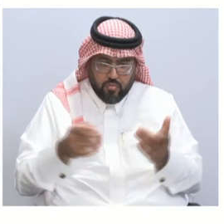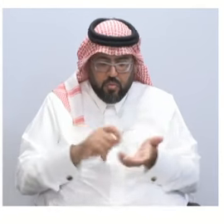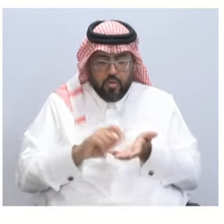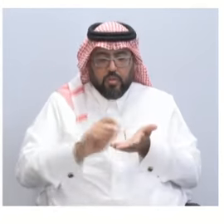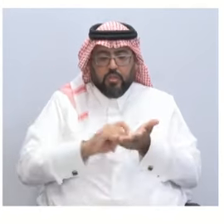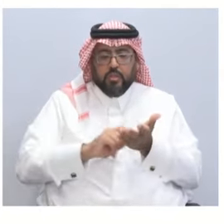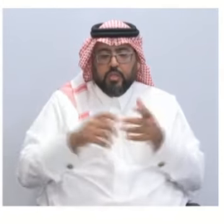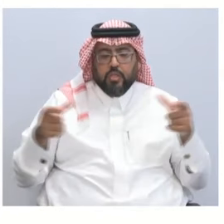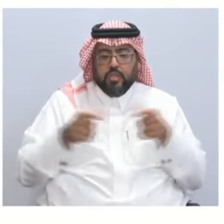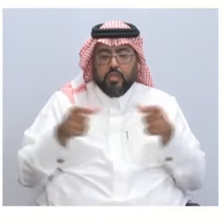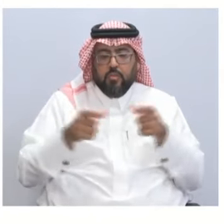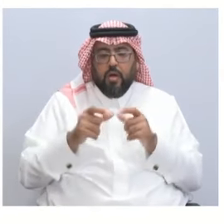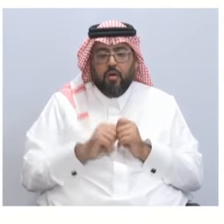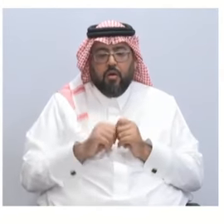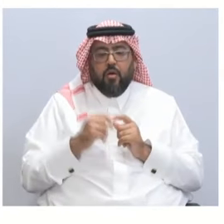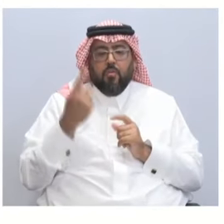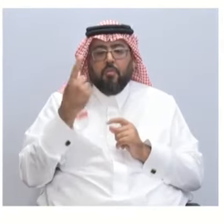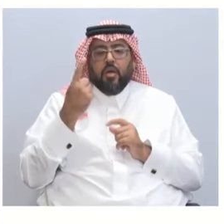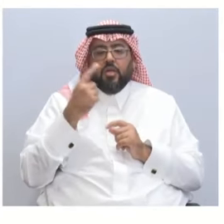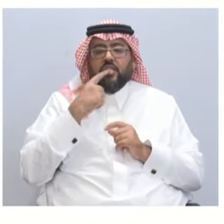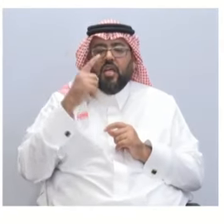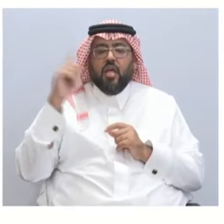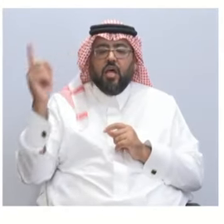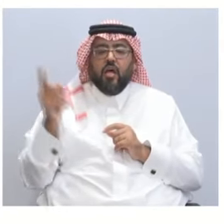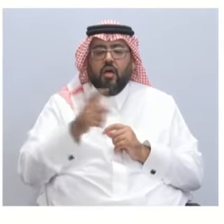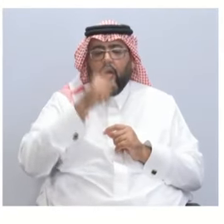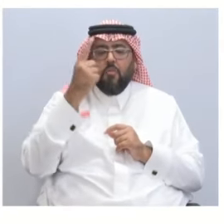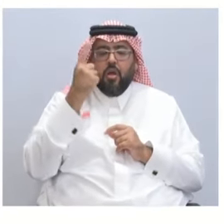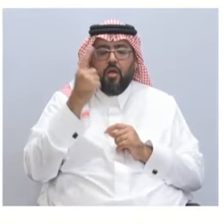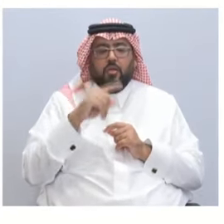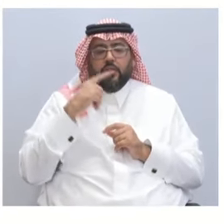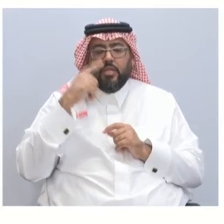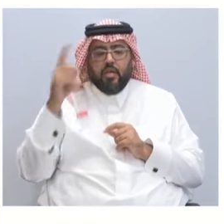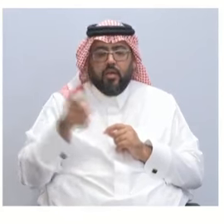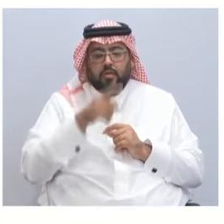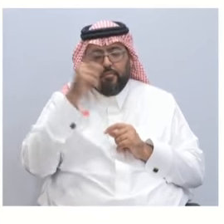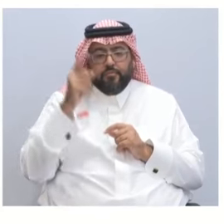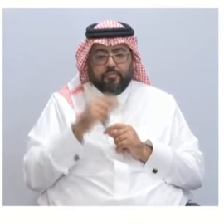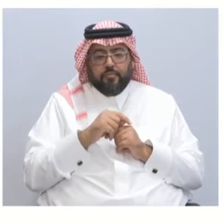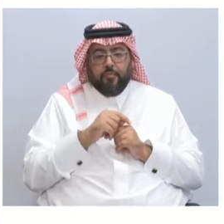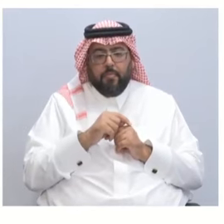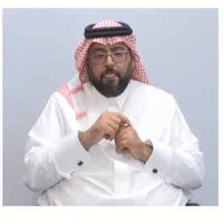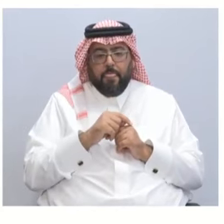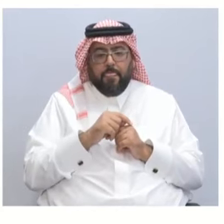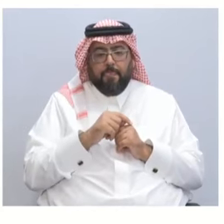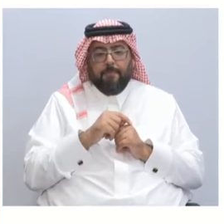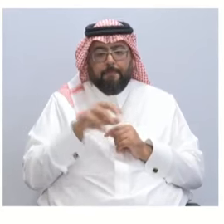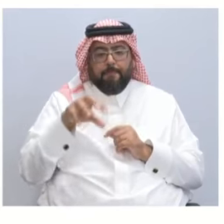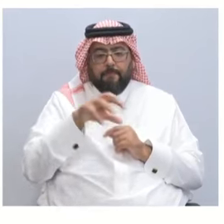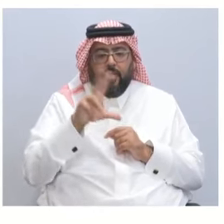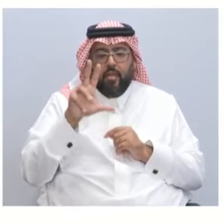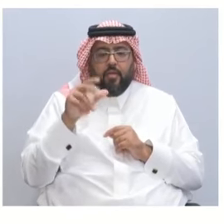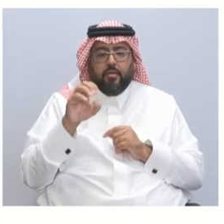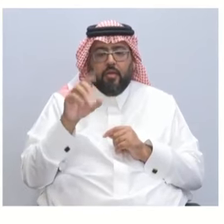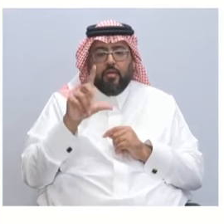اجتماعاته مره كل سنه مره كل سنه المجلس